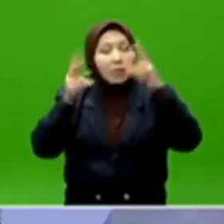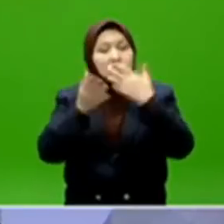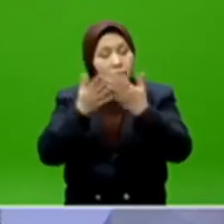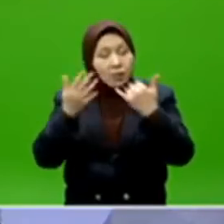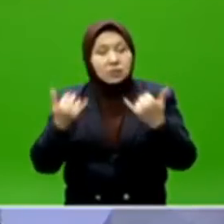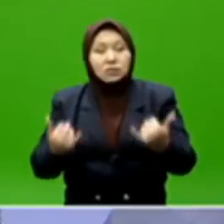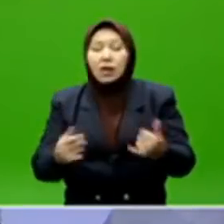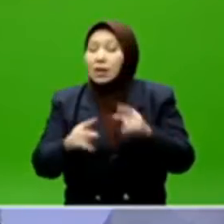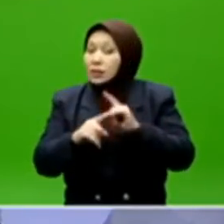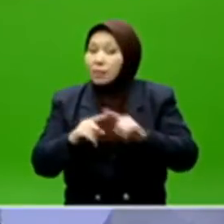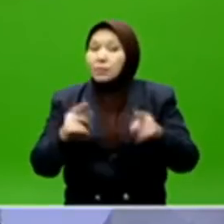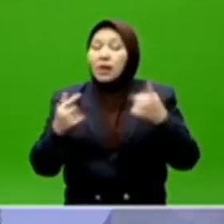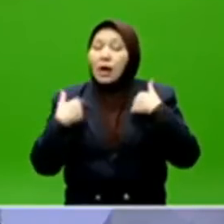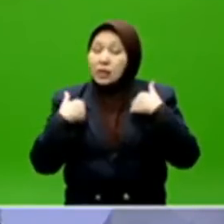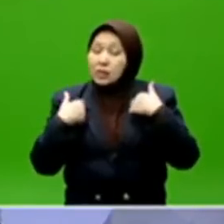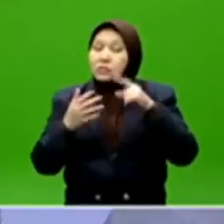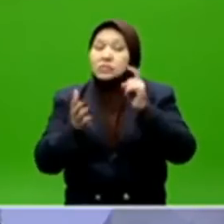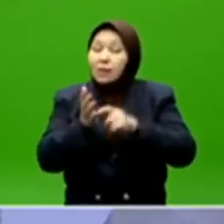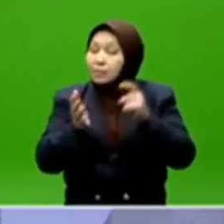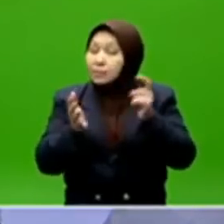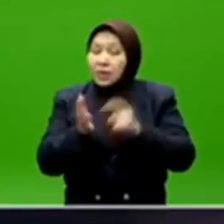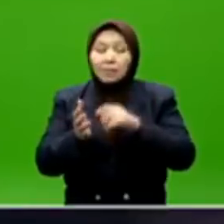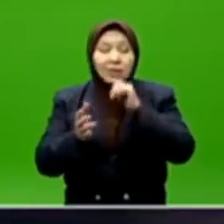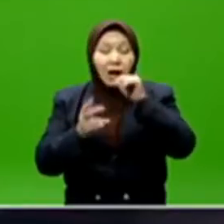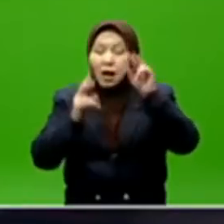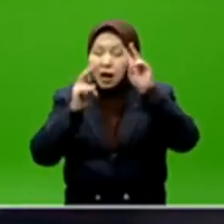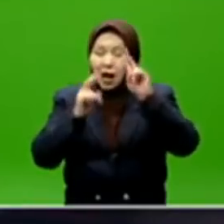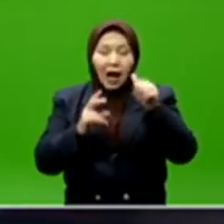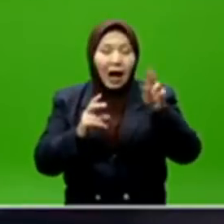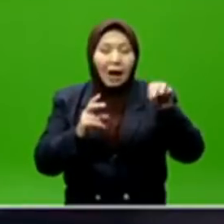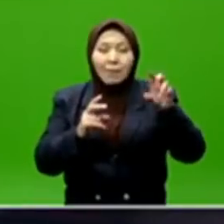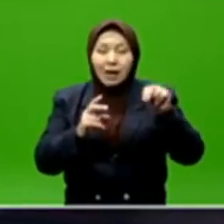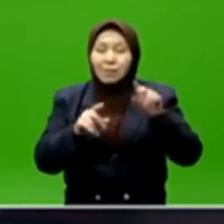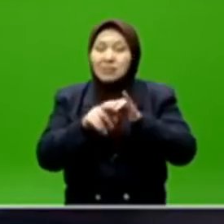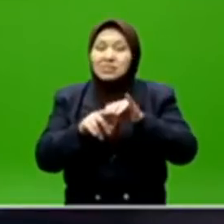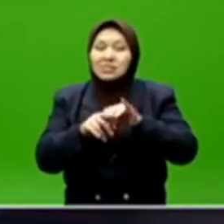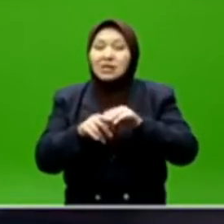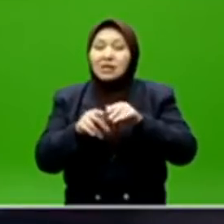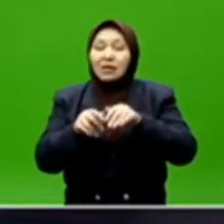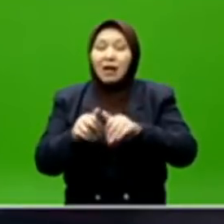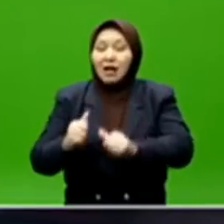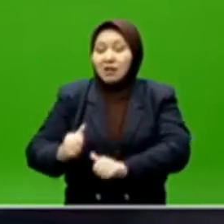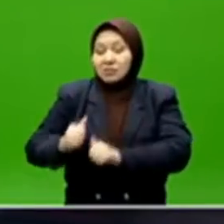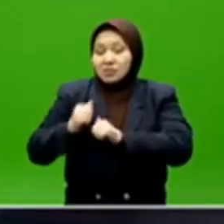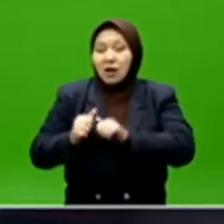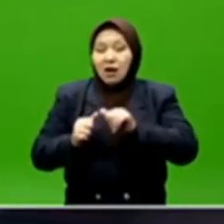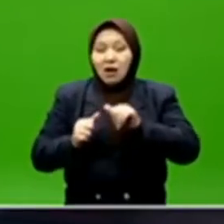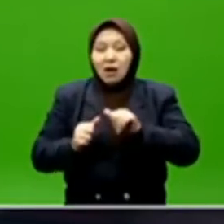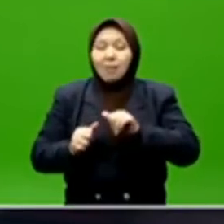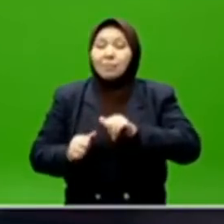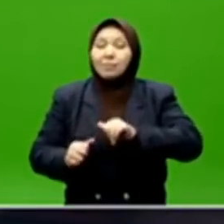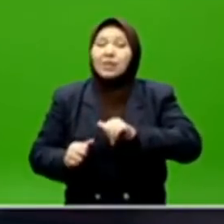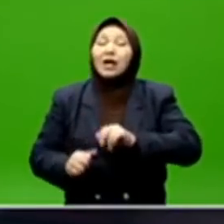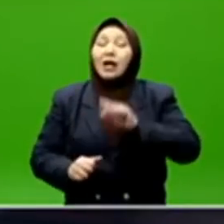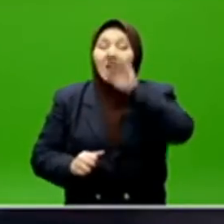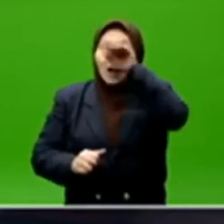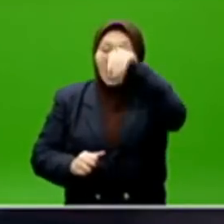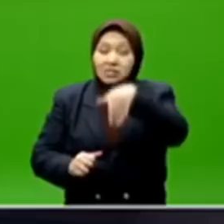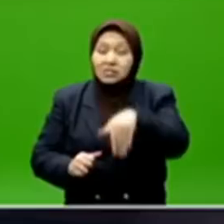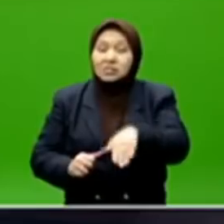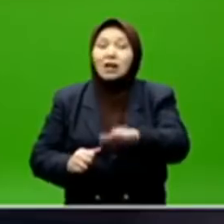Ya. Tetapi ada masa dia tidak aman, seperti masa tentera bergajah. Betul. Tak aman. Pasal apa? Pasal waktu itu